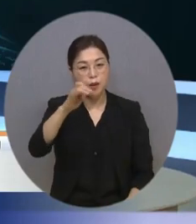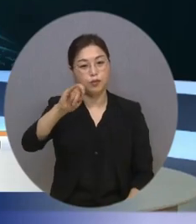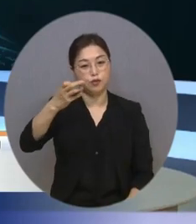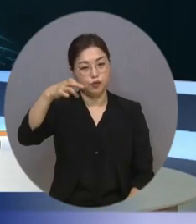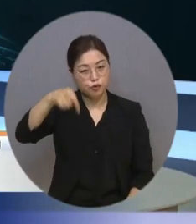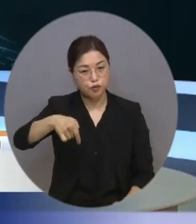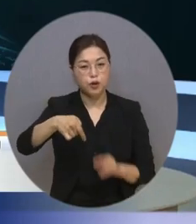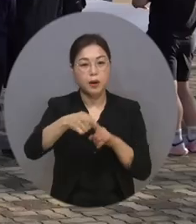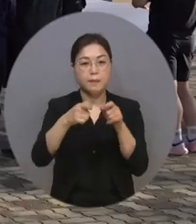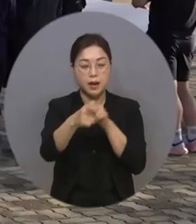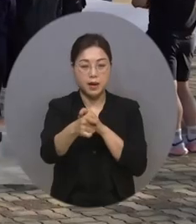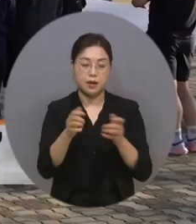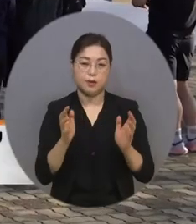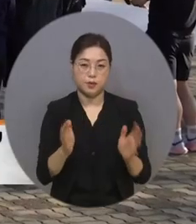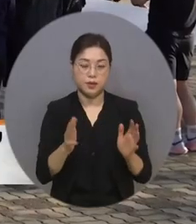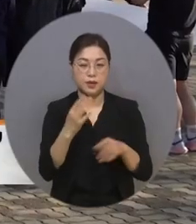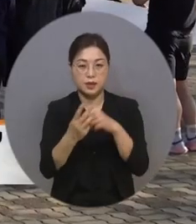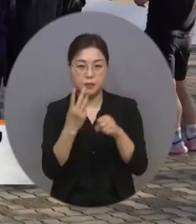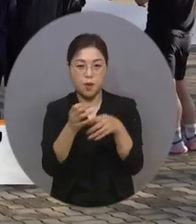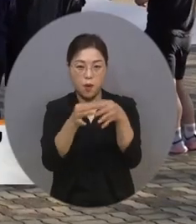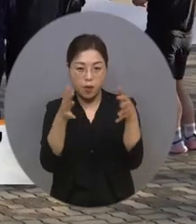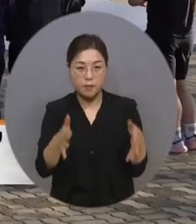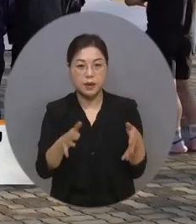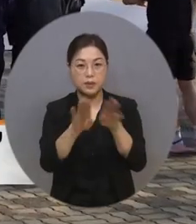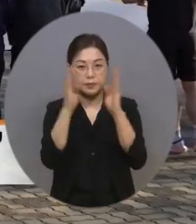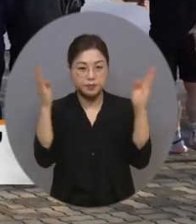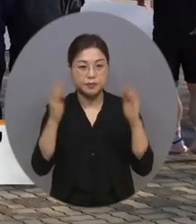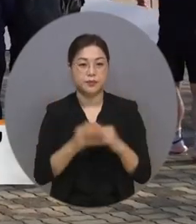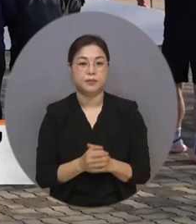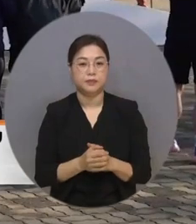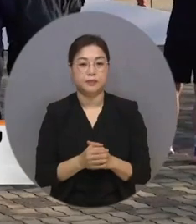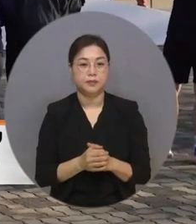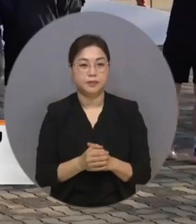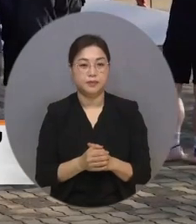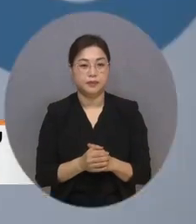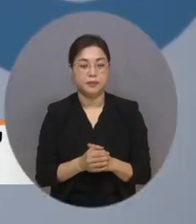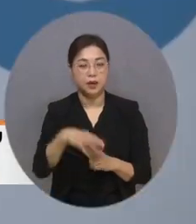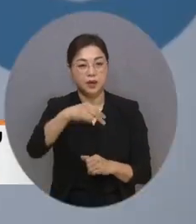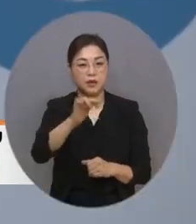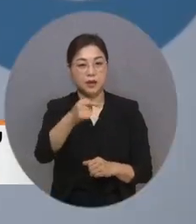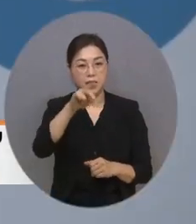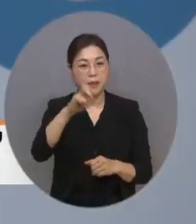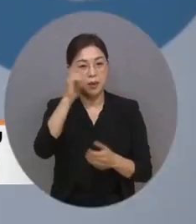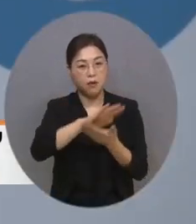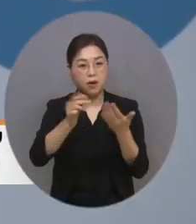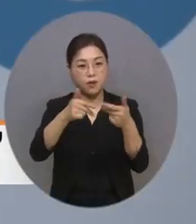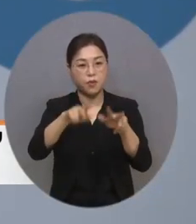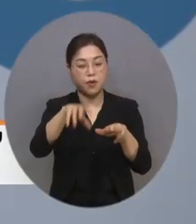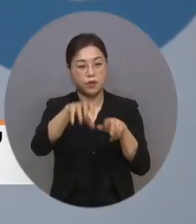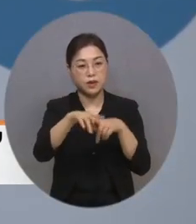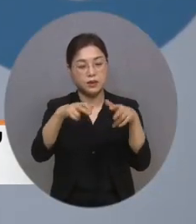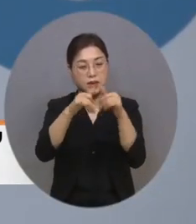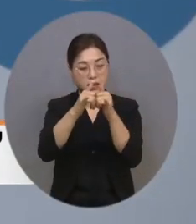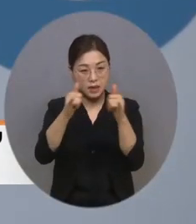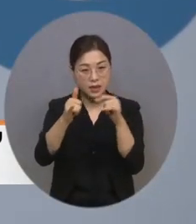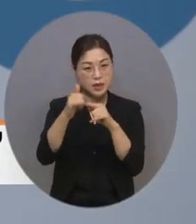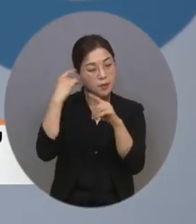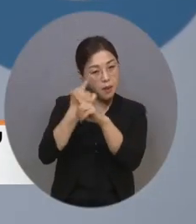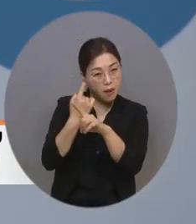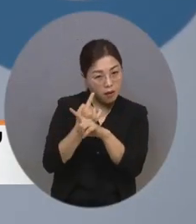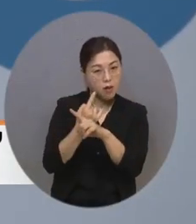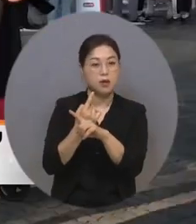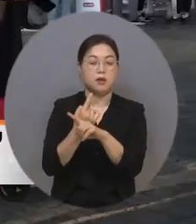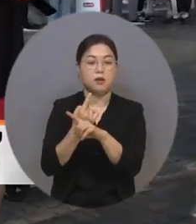열렸습니다. 스페셜 올림픽 코리아는 지난 8일 상암 평화의 공원에서 장애인 인식 개선을 위한